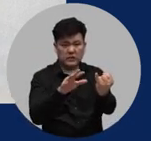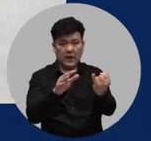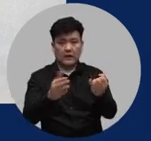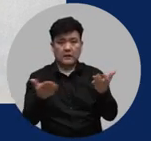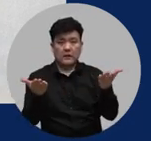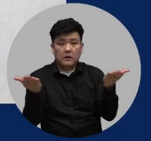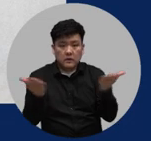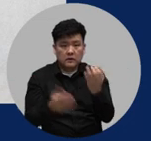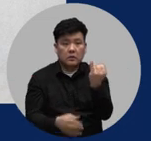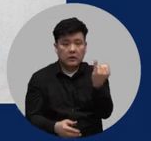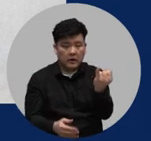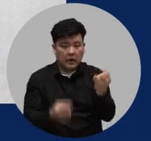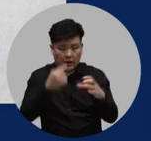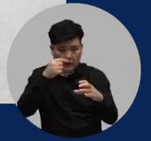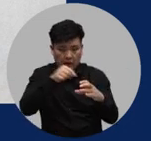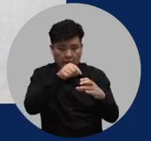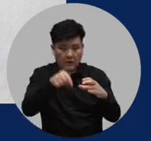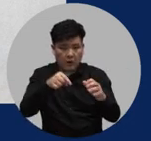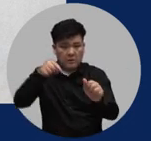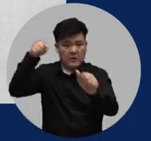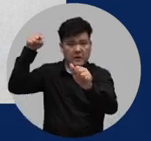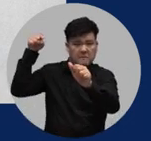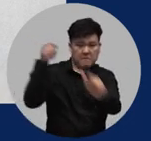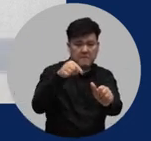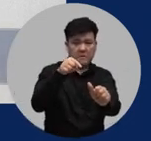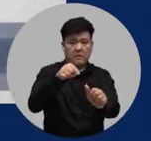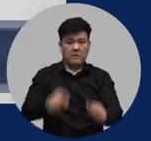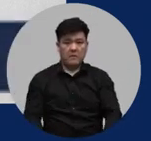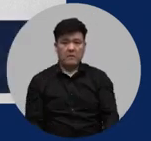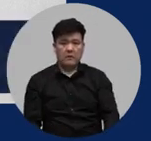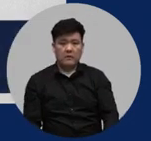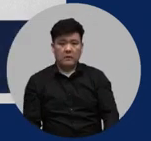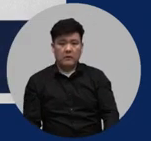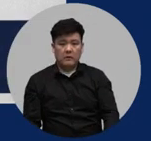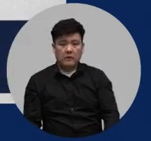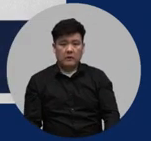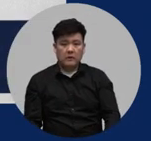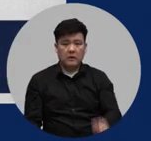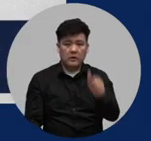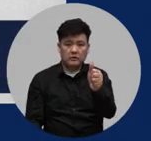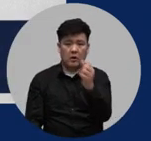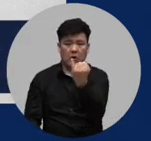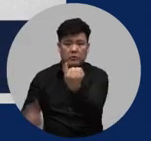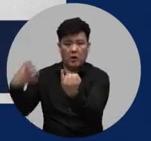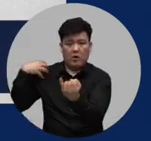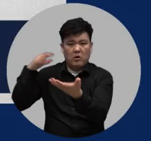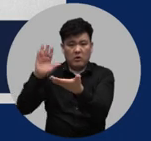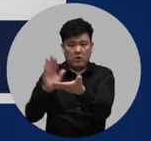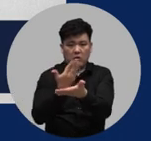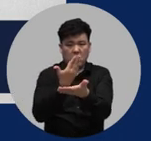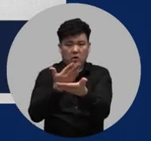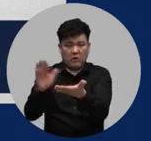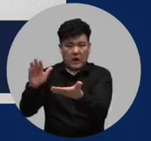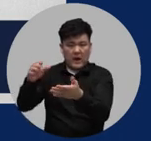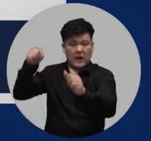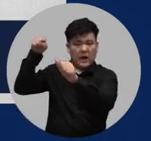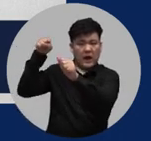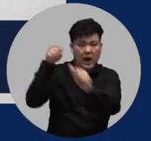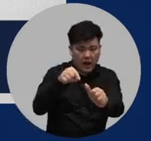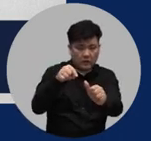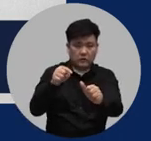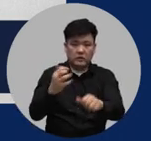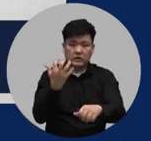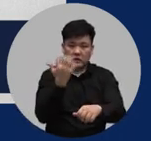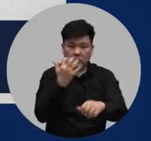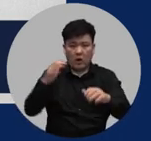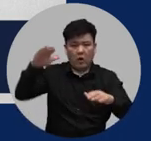여성 직원에게 커피 심부름을 시키는 것과 같이 고정관념적인 성별 역할을 강요하는 행동은